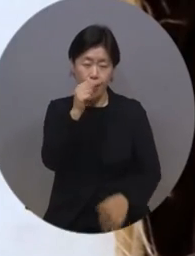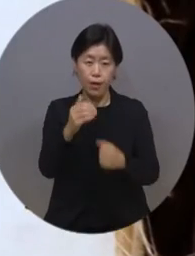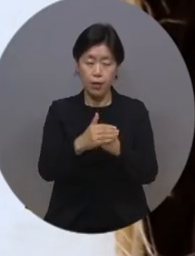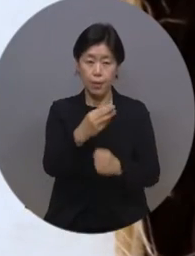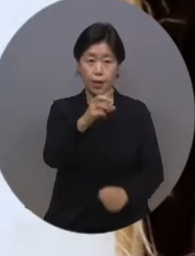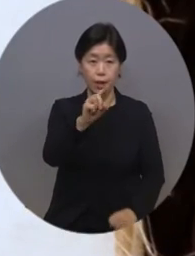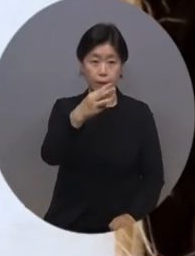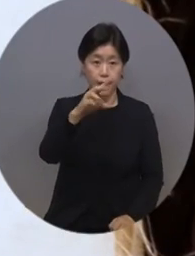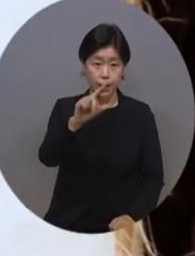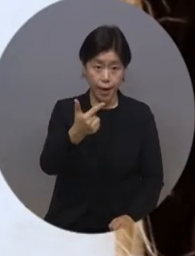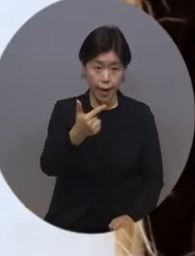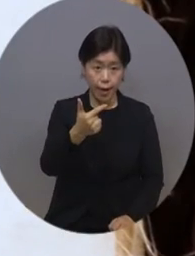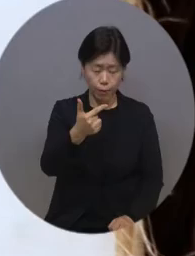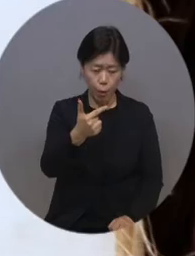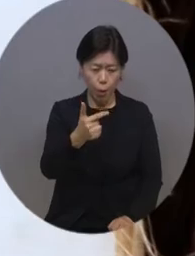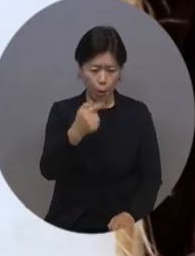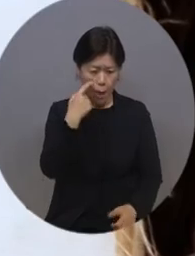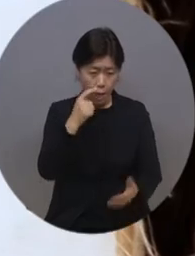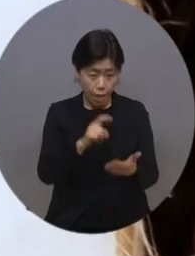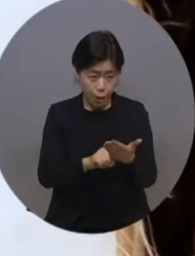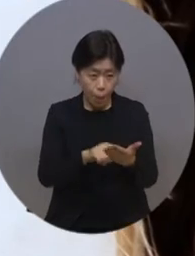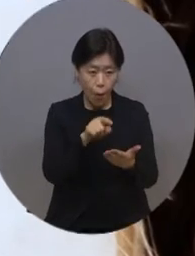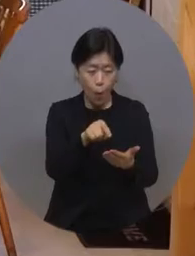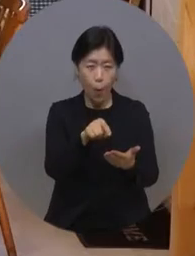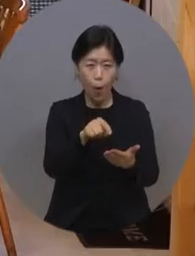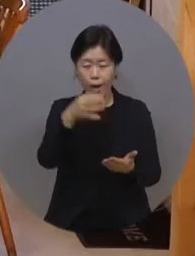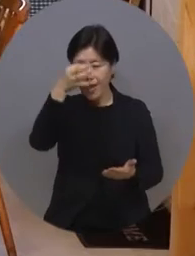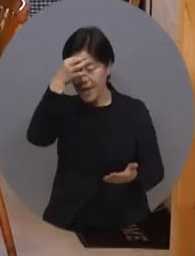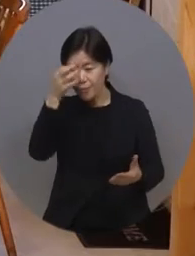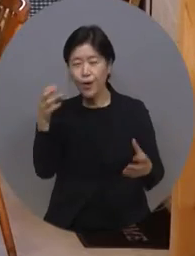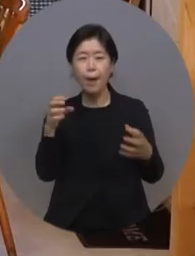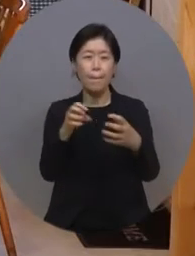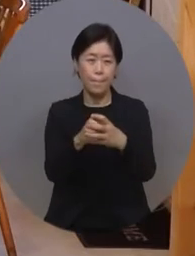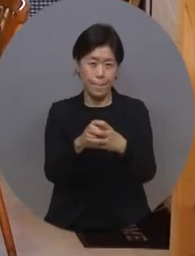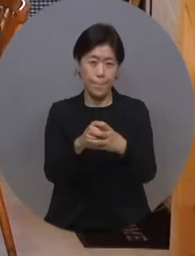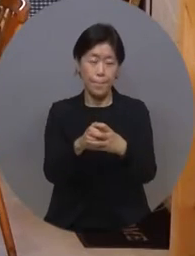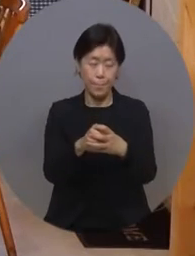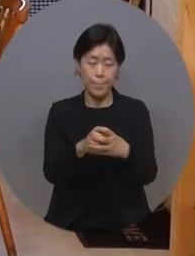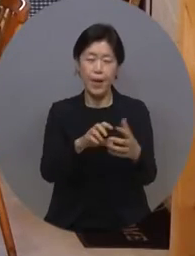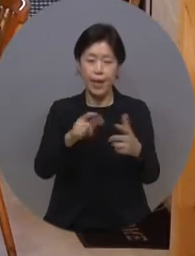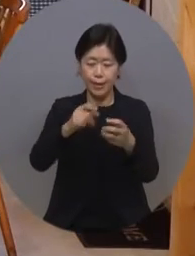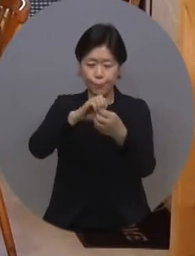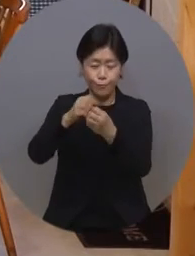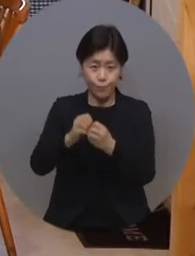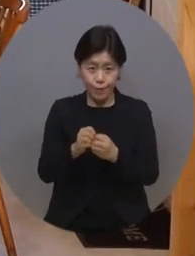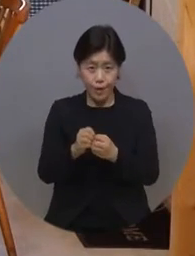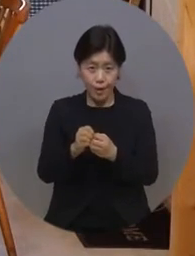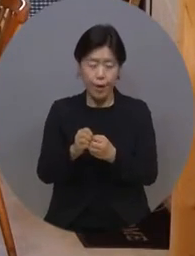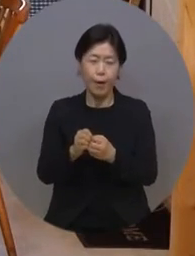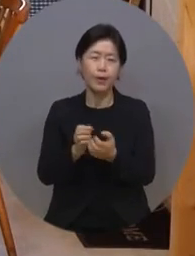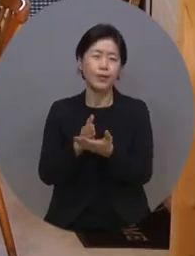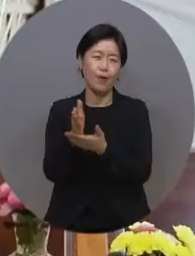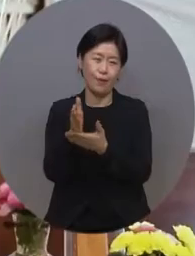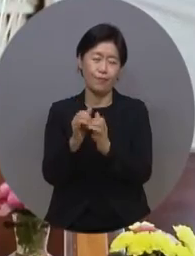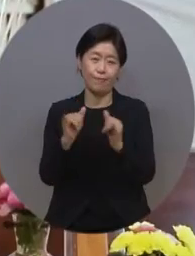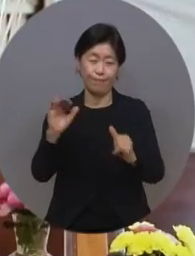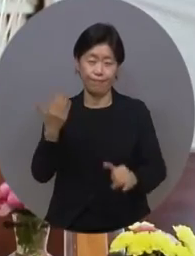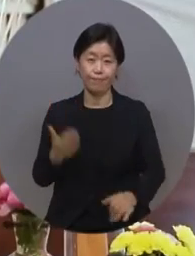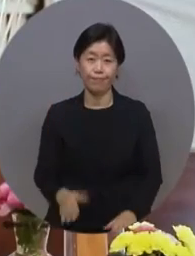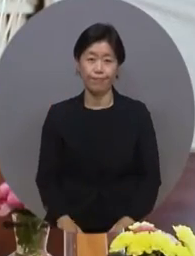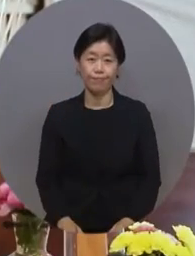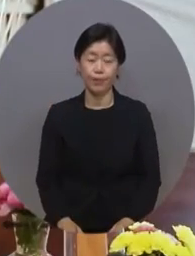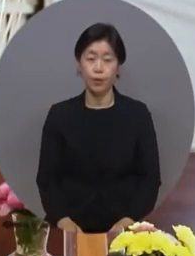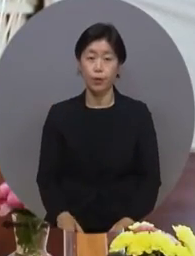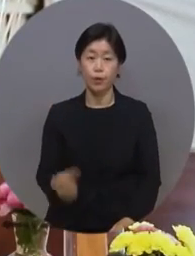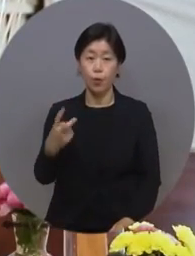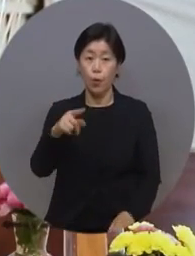이후 자신만의 소질을 발견하고 그 매력에 빠져 라탄 공예 활동에 전념하면서 라탄 공예